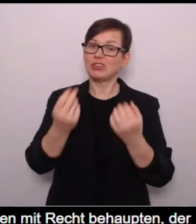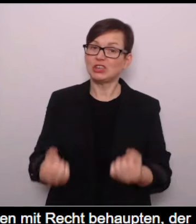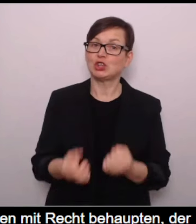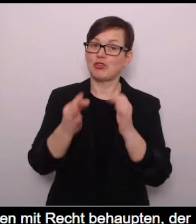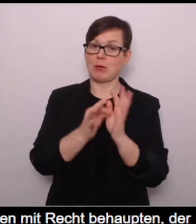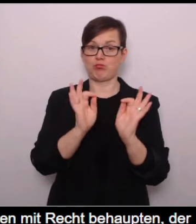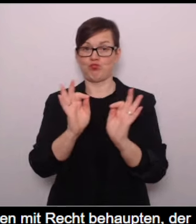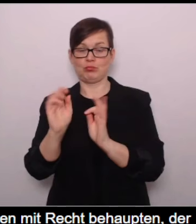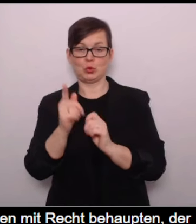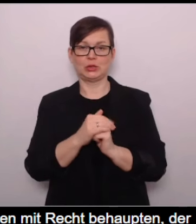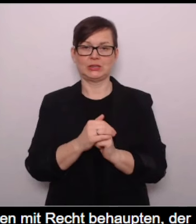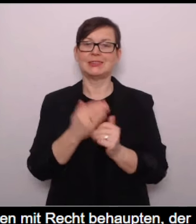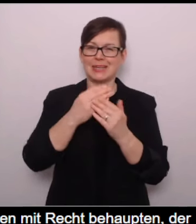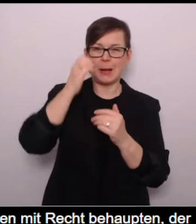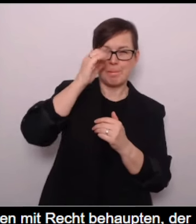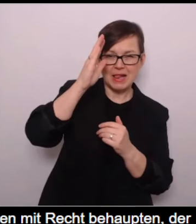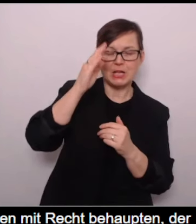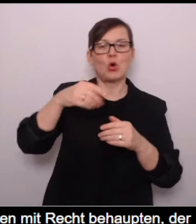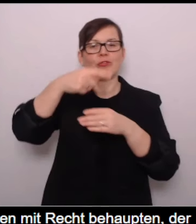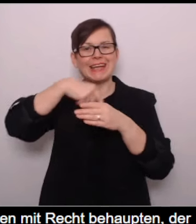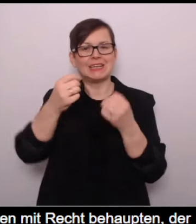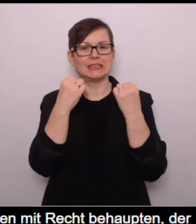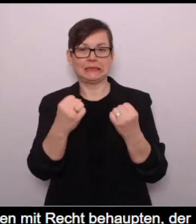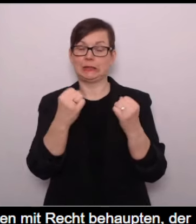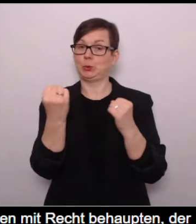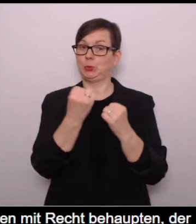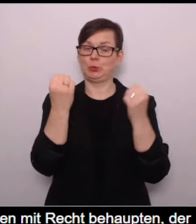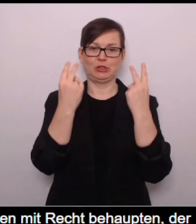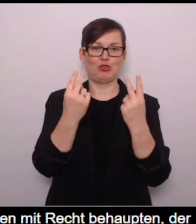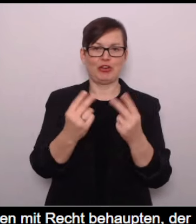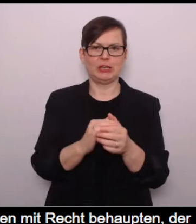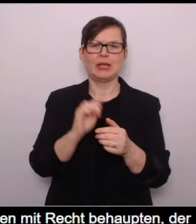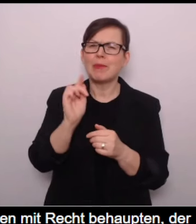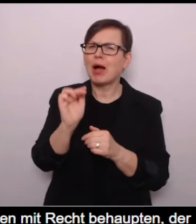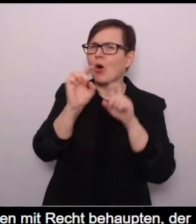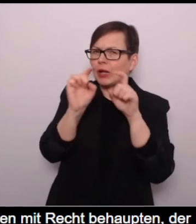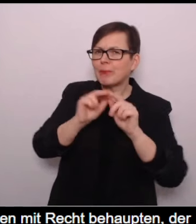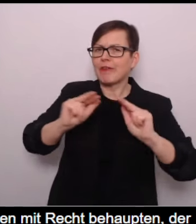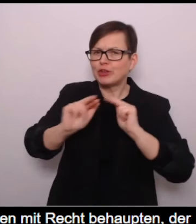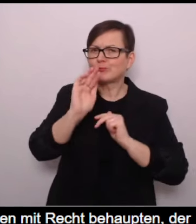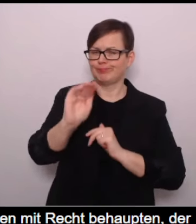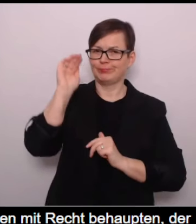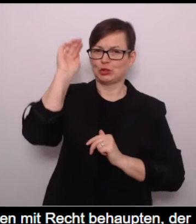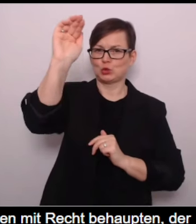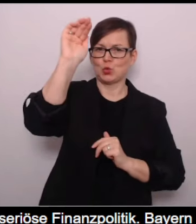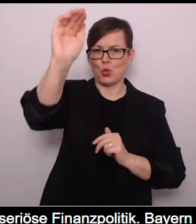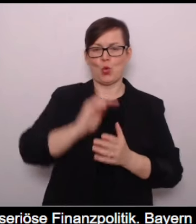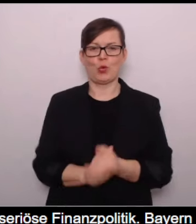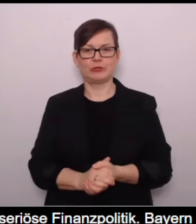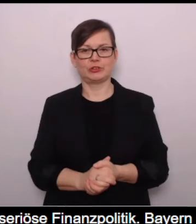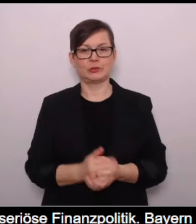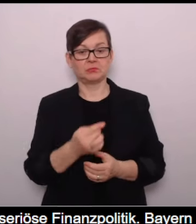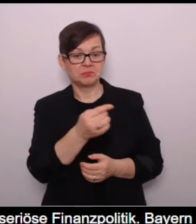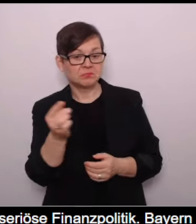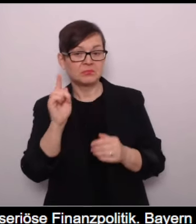aufzutreten und auf die richtigen Schwerpunkte zu setzen. Dabei ist Bildung und innere Sicherheit sehr stark berücksichtigt worden, aber